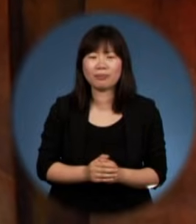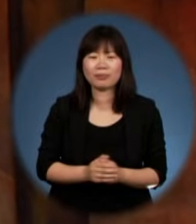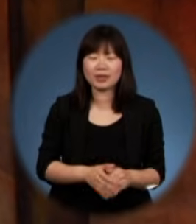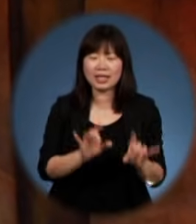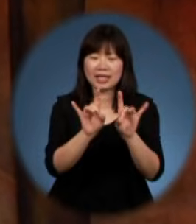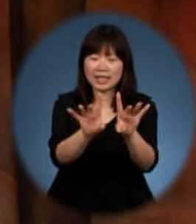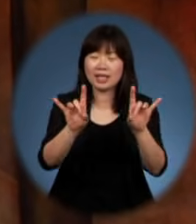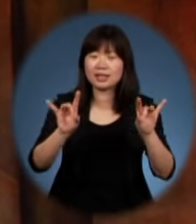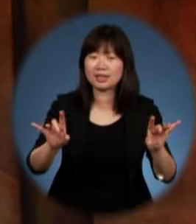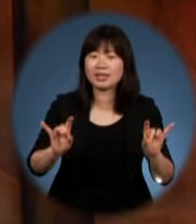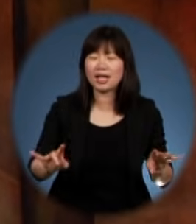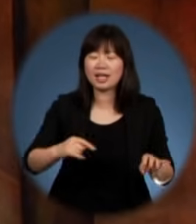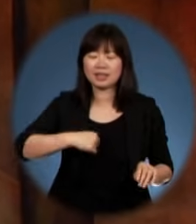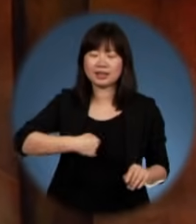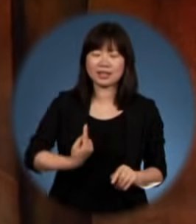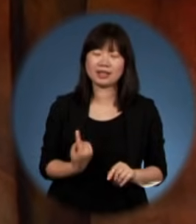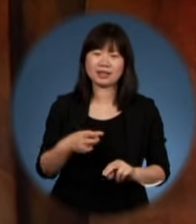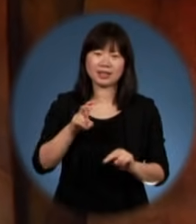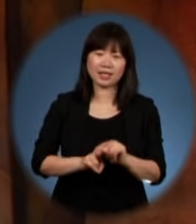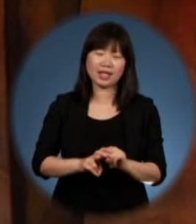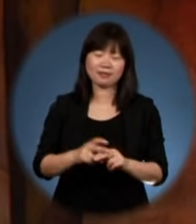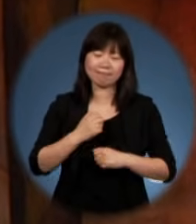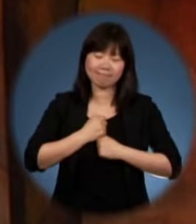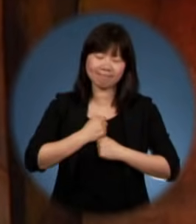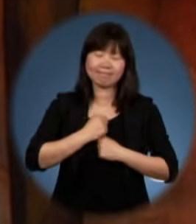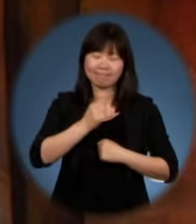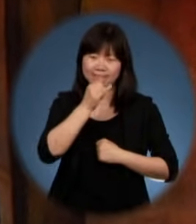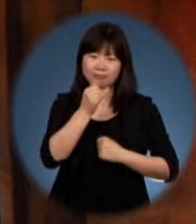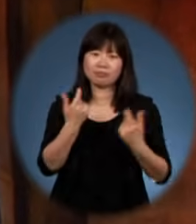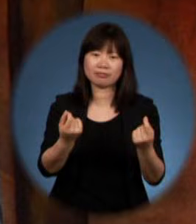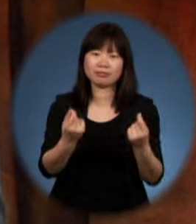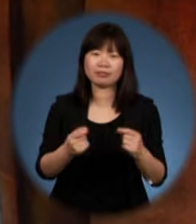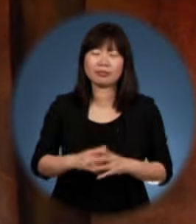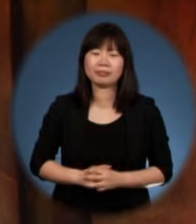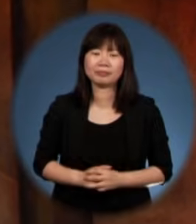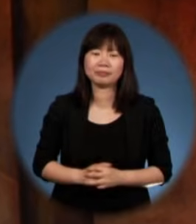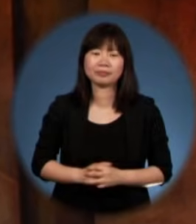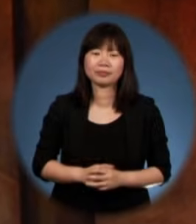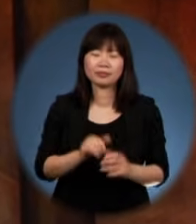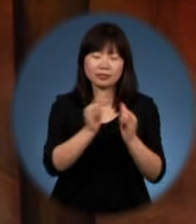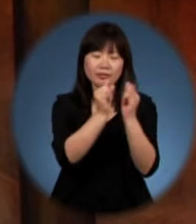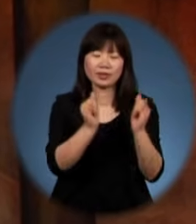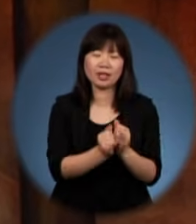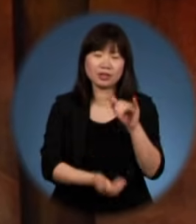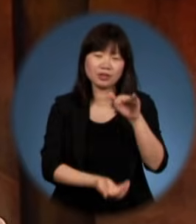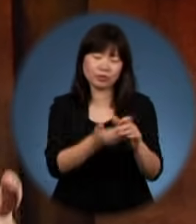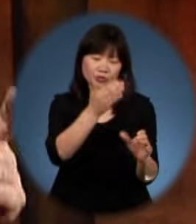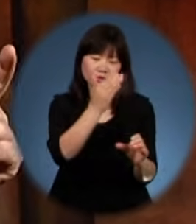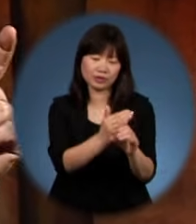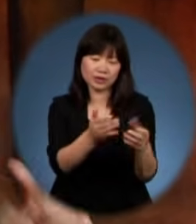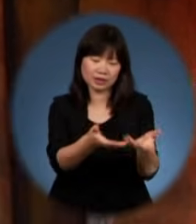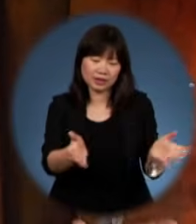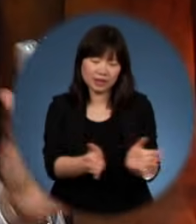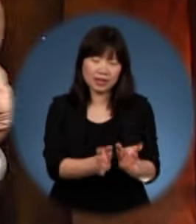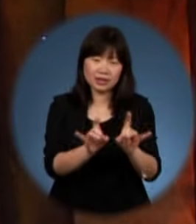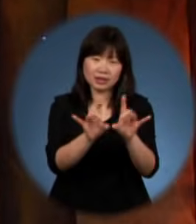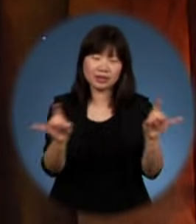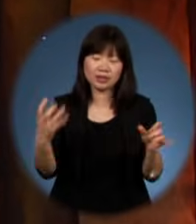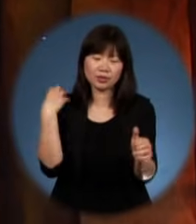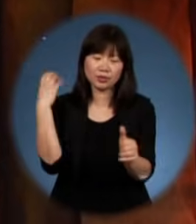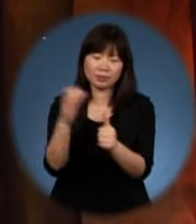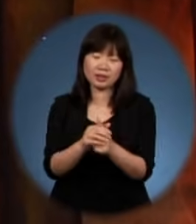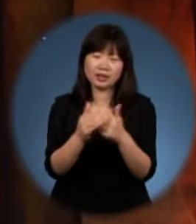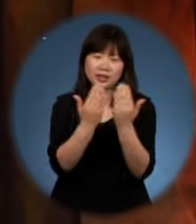각각 이 자신의 위치를 지키는 것이었습니다 그 사회를 일고 있는 집 딸이 각각의 소임을